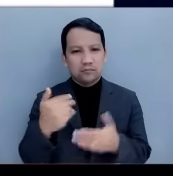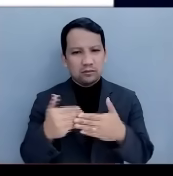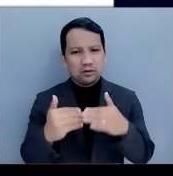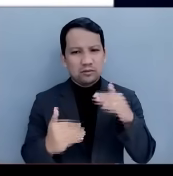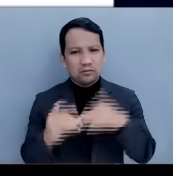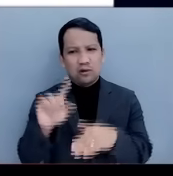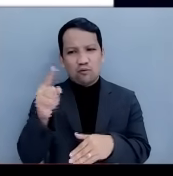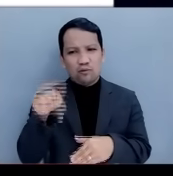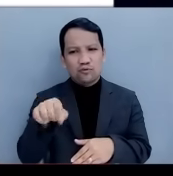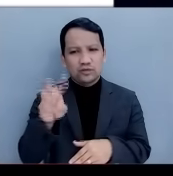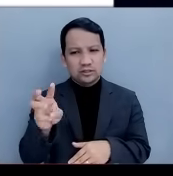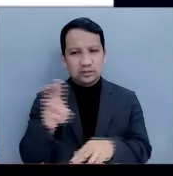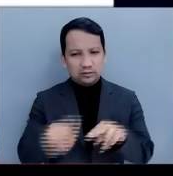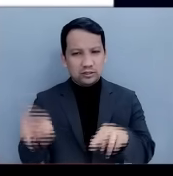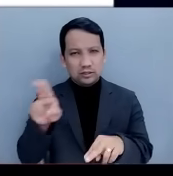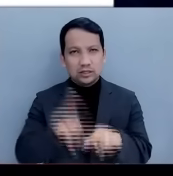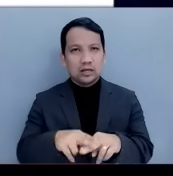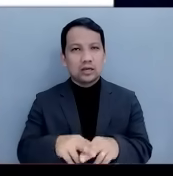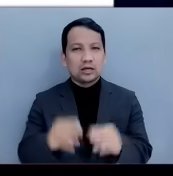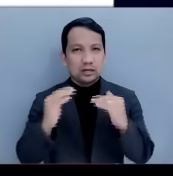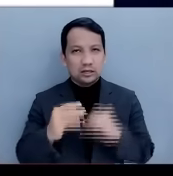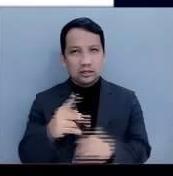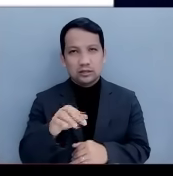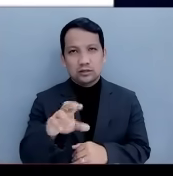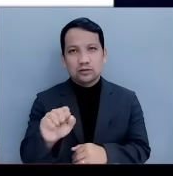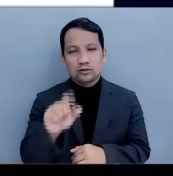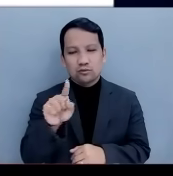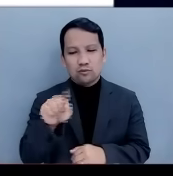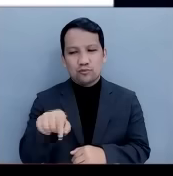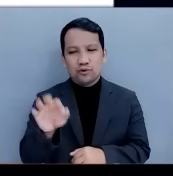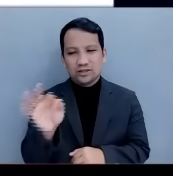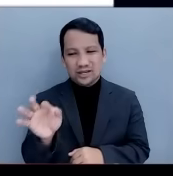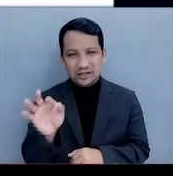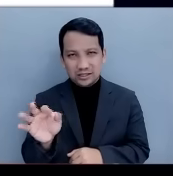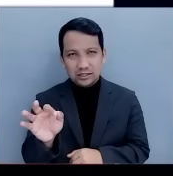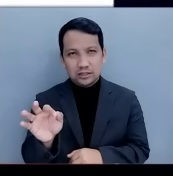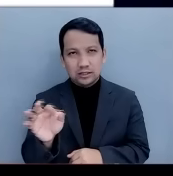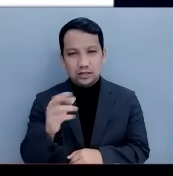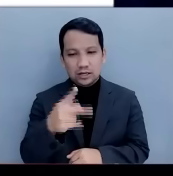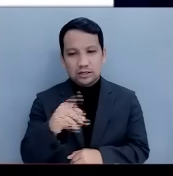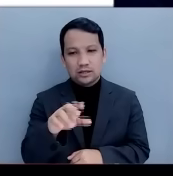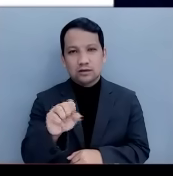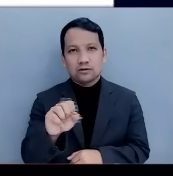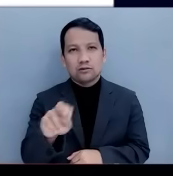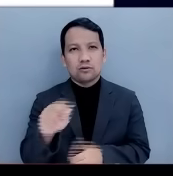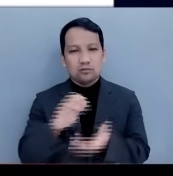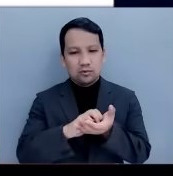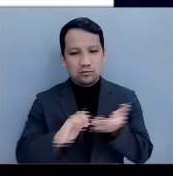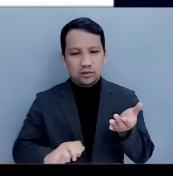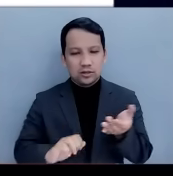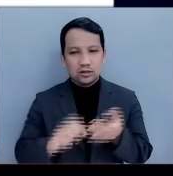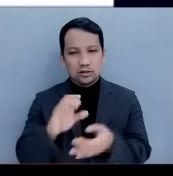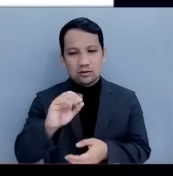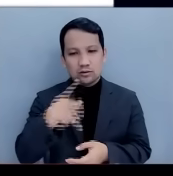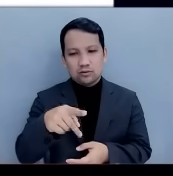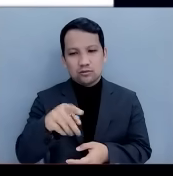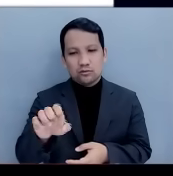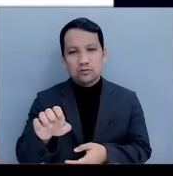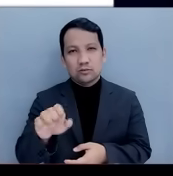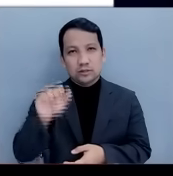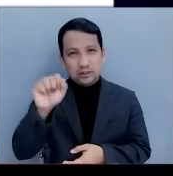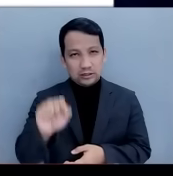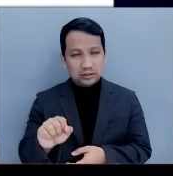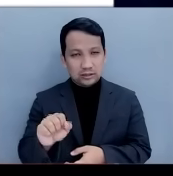ang itataas kada litro. Ayon sa Department of Energy, nakaapekto sa presyo ang pagtapyas ng oil production sa Saudi